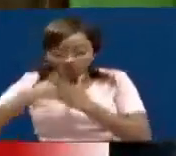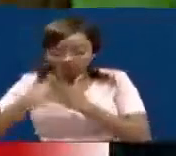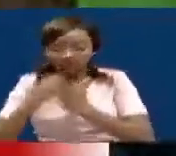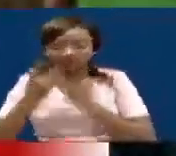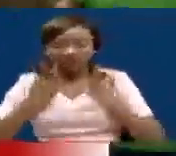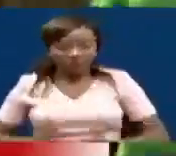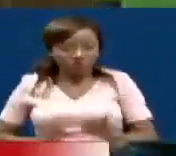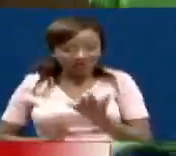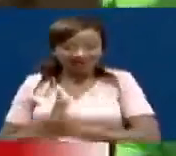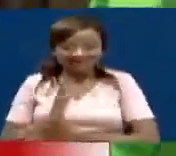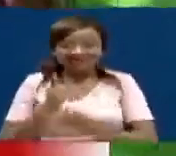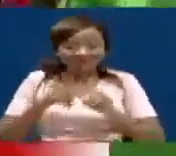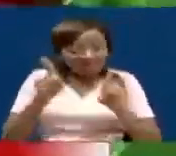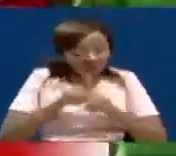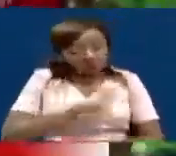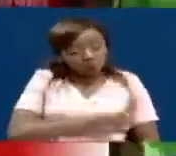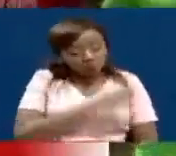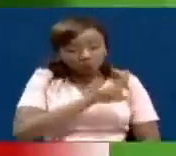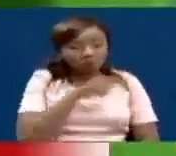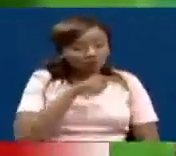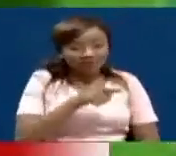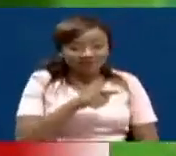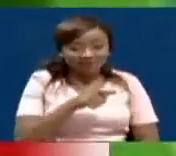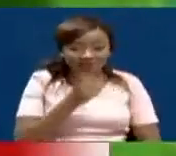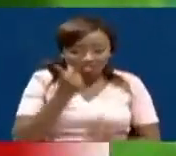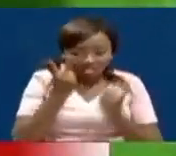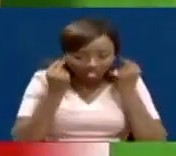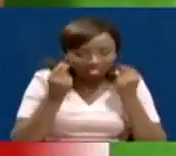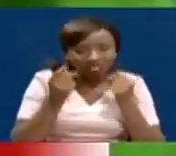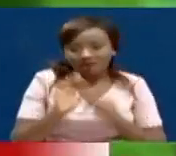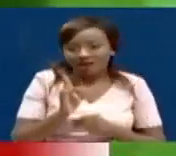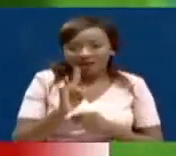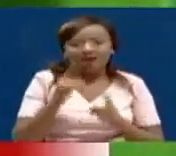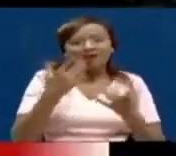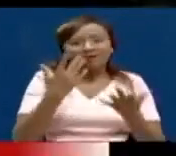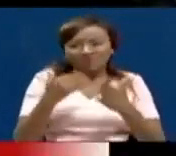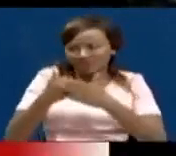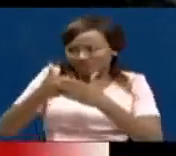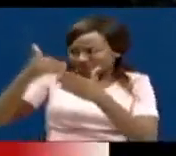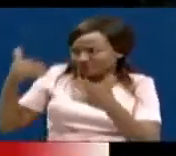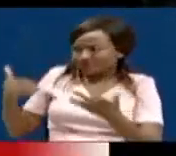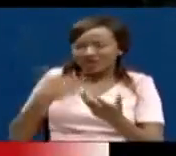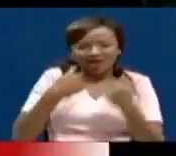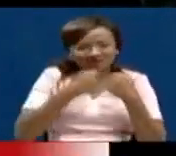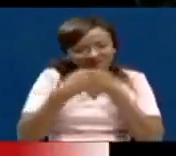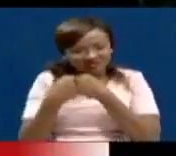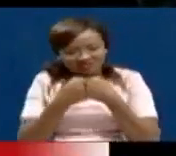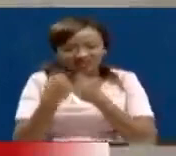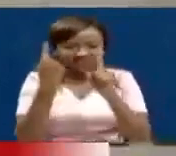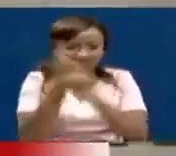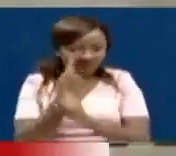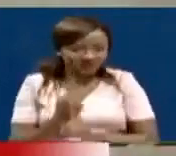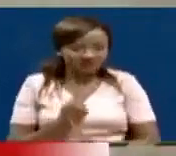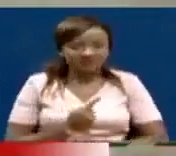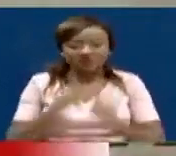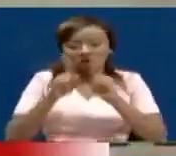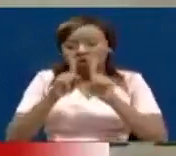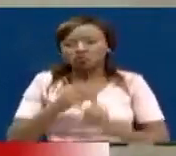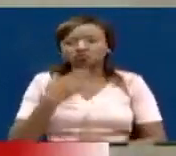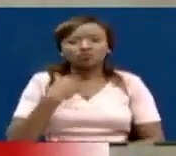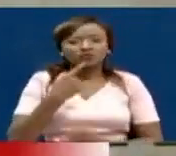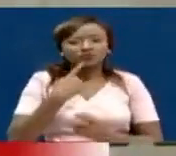vinaonekana havikumpita Rais Uhuru Kenyatta. Maybe in the initial stages there were some challenges and I want